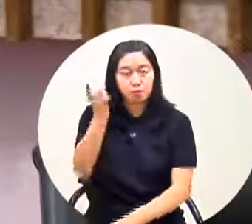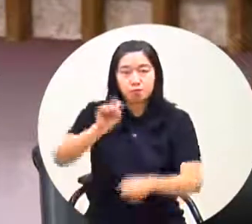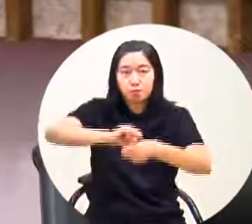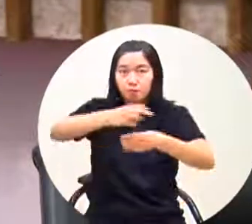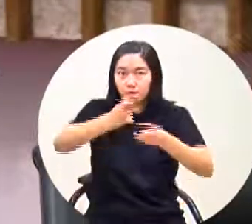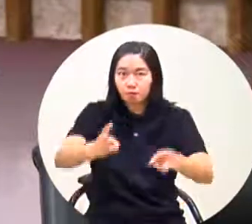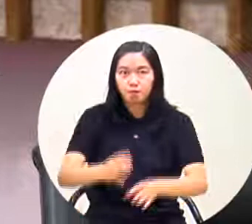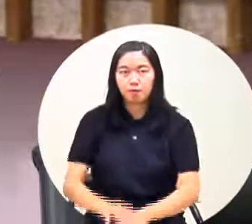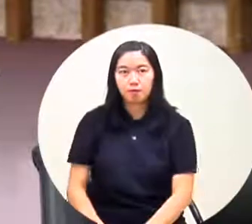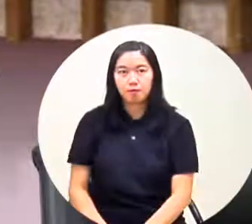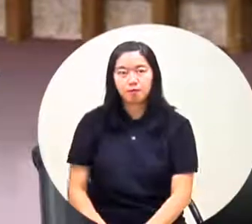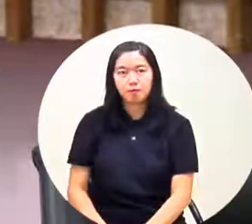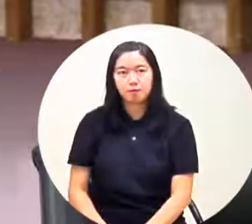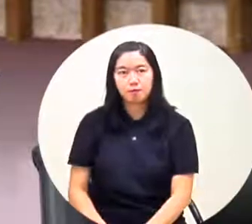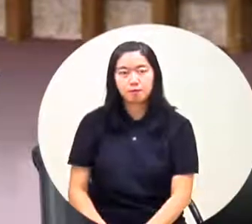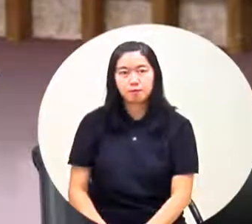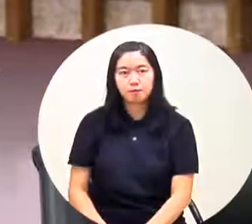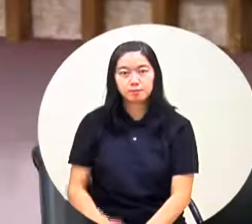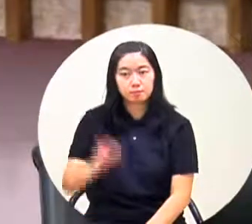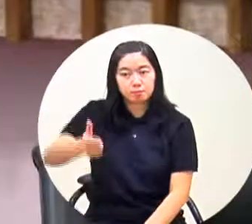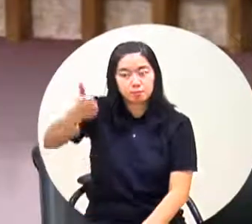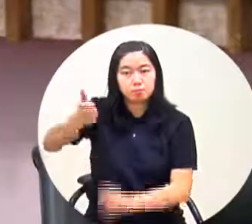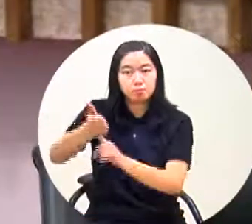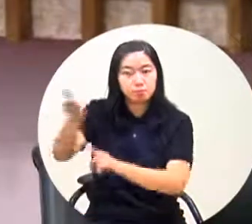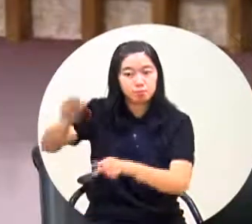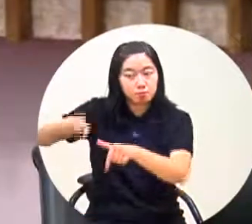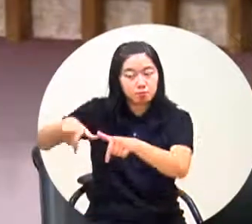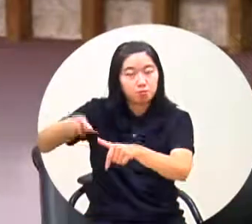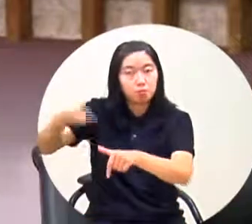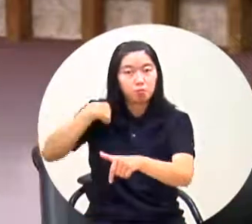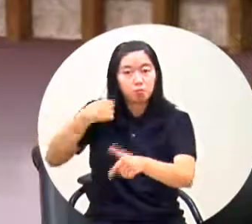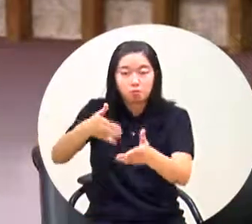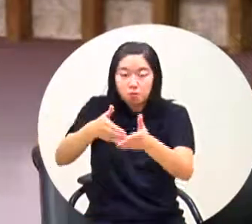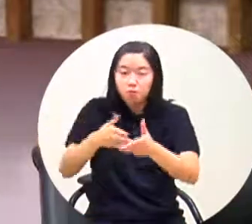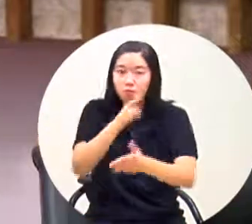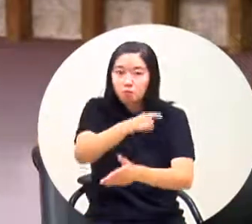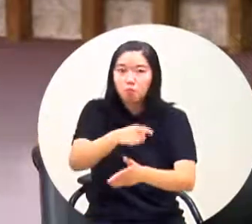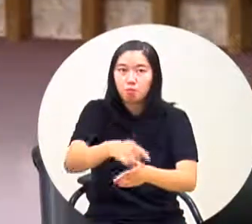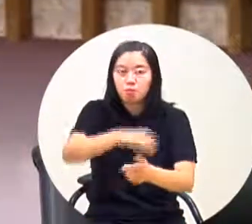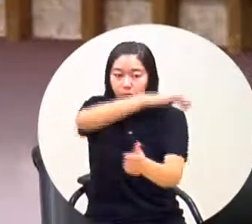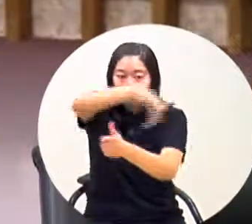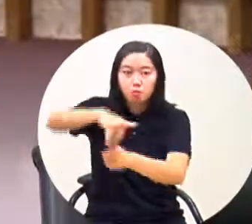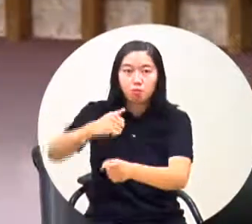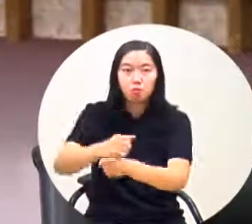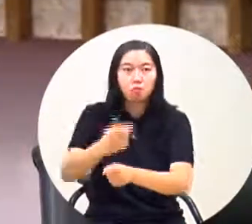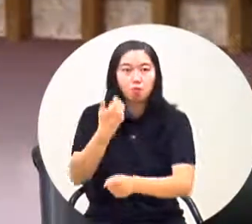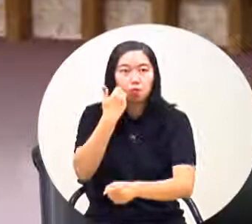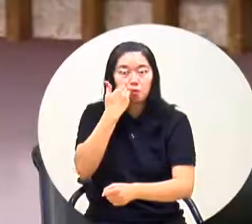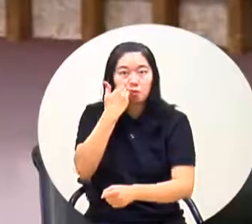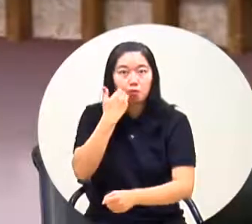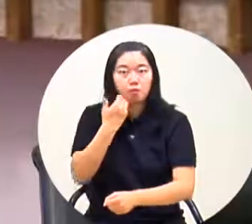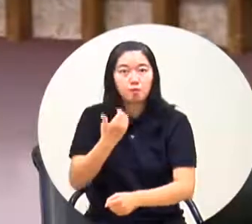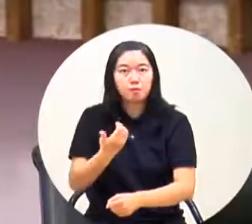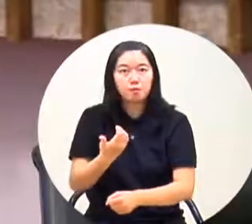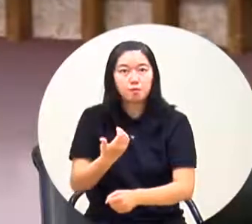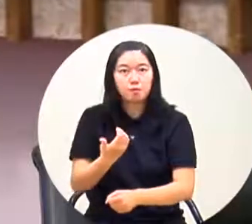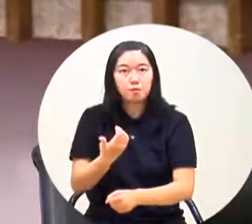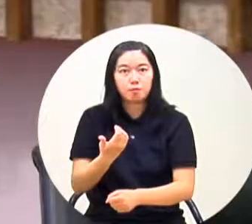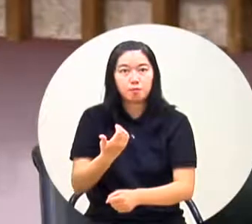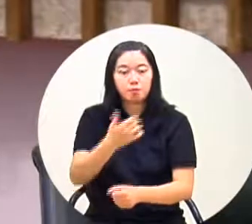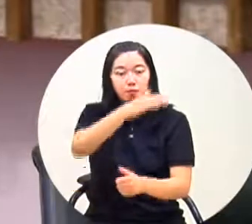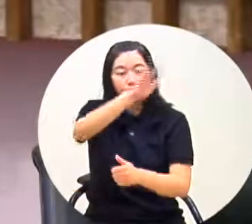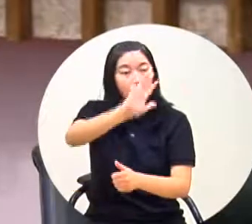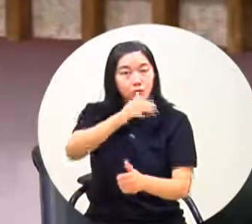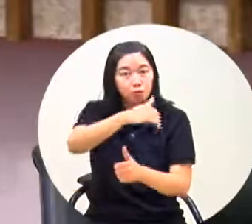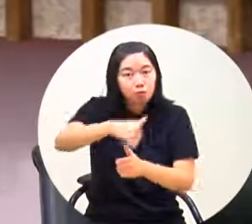是在啊，会使讲资方公司这边啊需要你，叫你来你爱来，啊无叫你无叫你来，你就袂当来嘛吼。